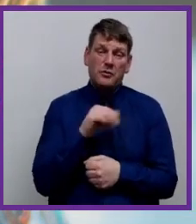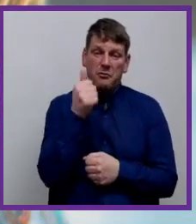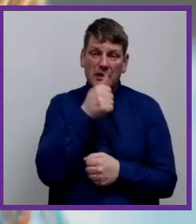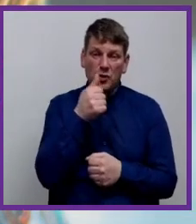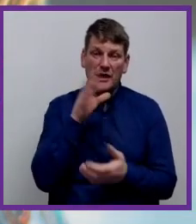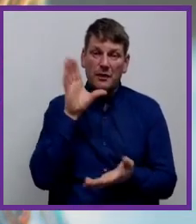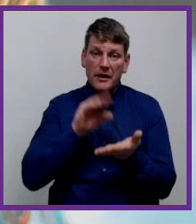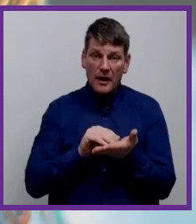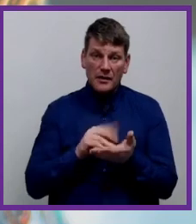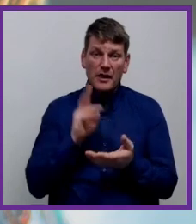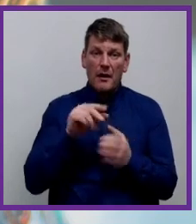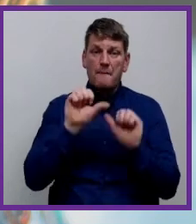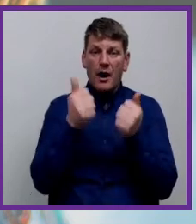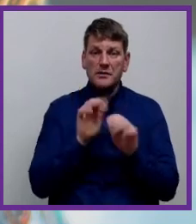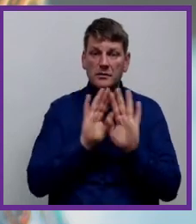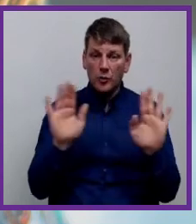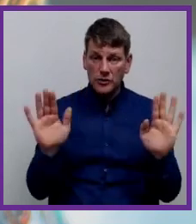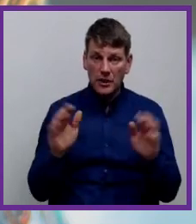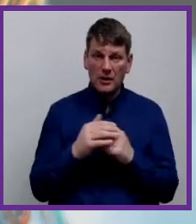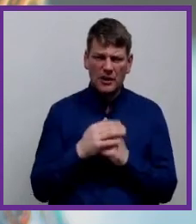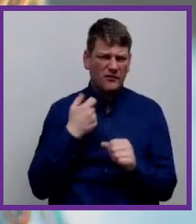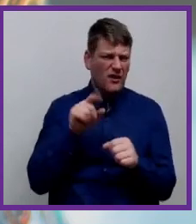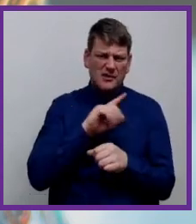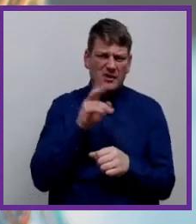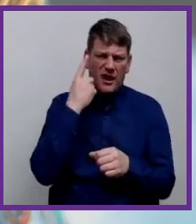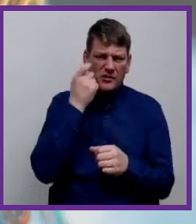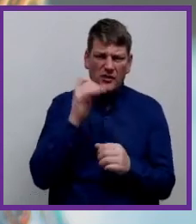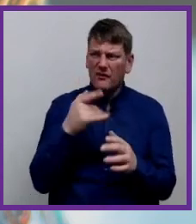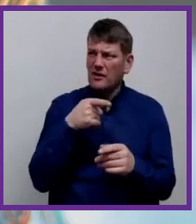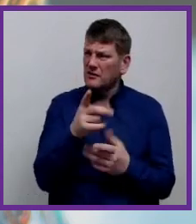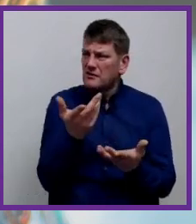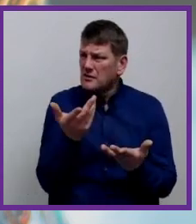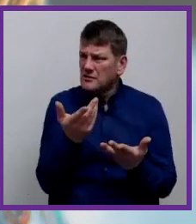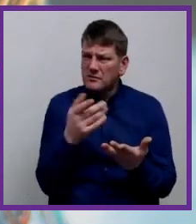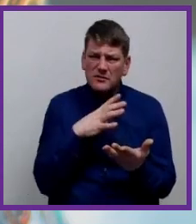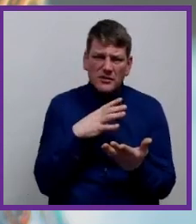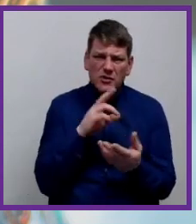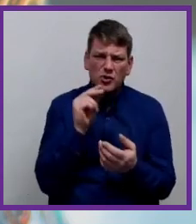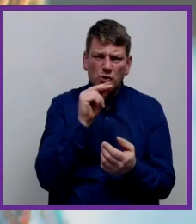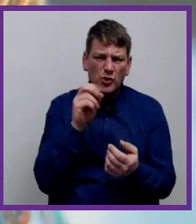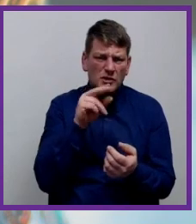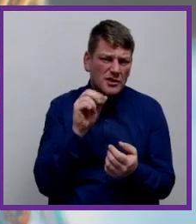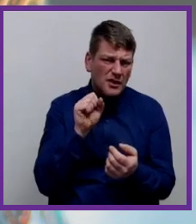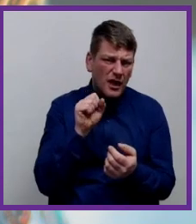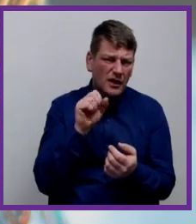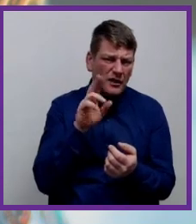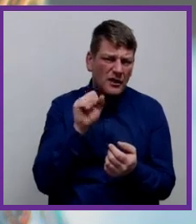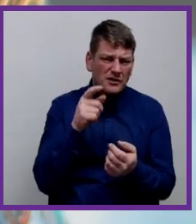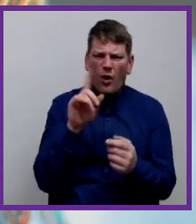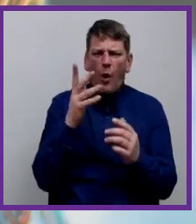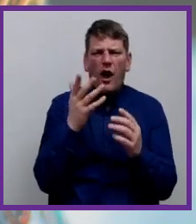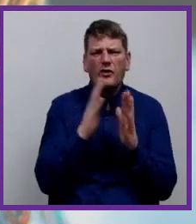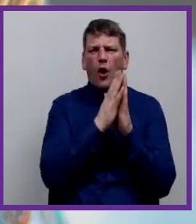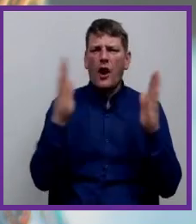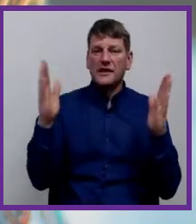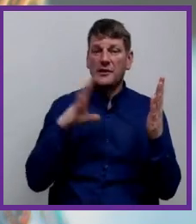ka mākslas muzejā, es vairs neatceros, kas tā bija, vai Malgats bija no Zuzāna, whatever, kaut kāda kolekcija. Un tad